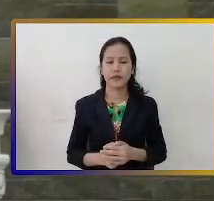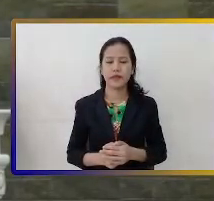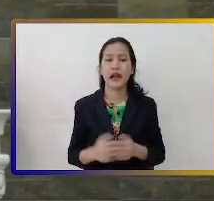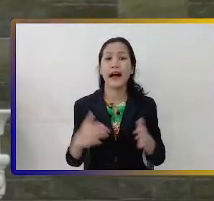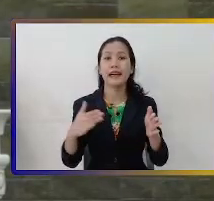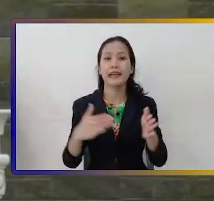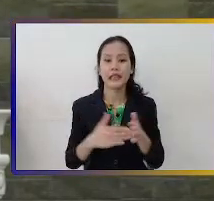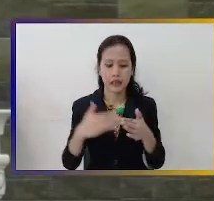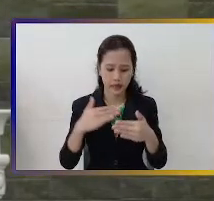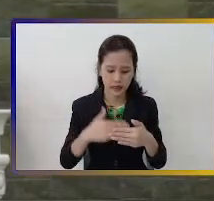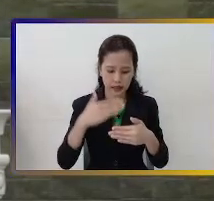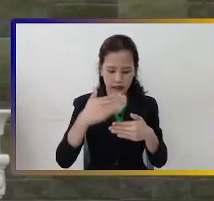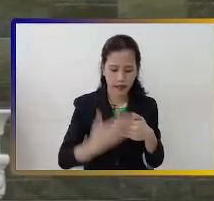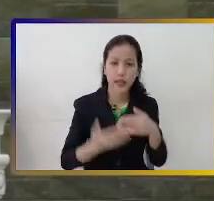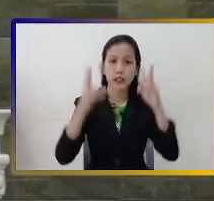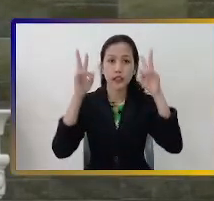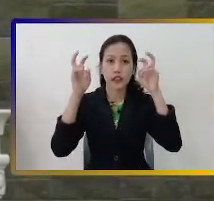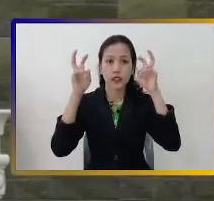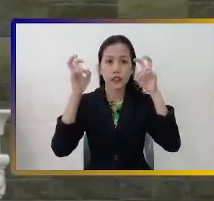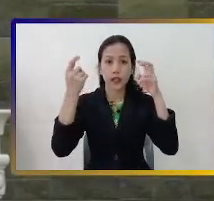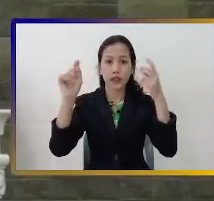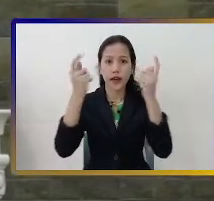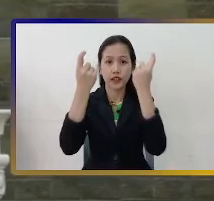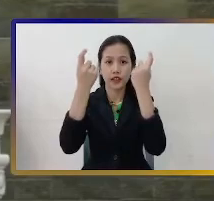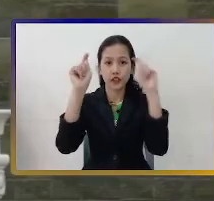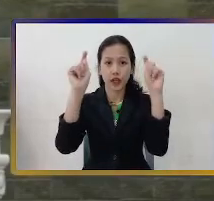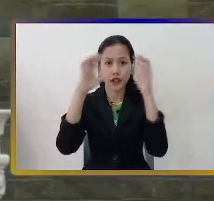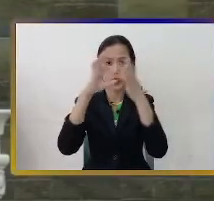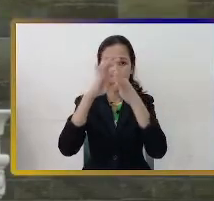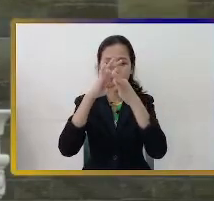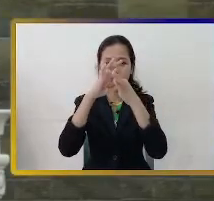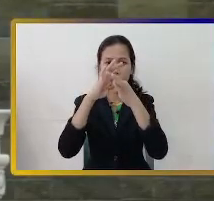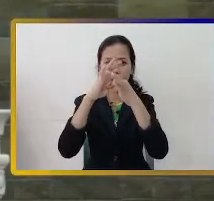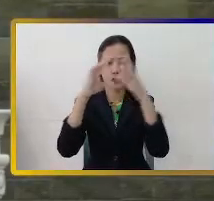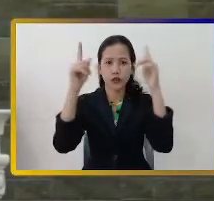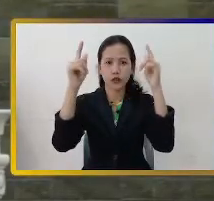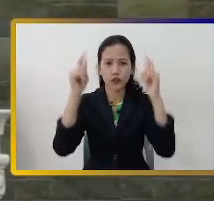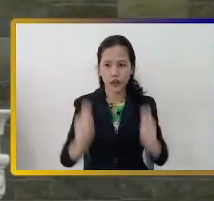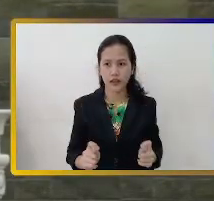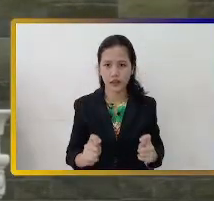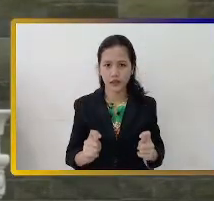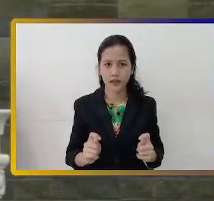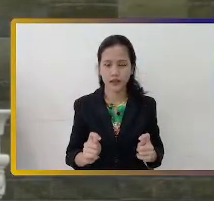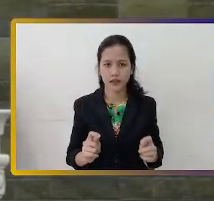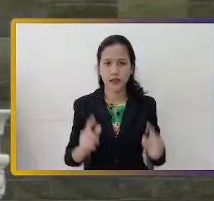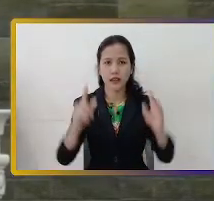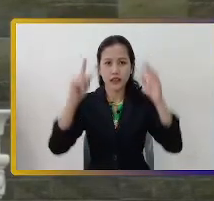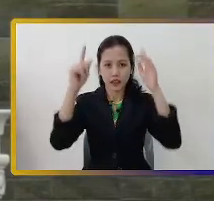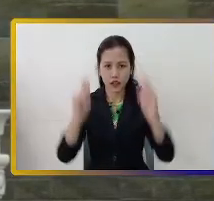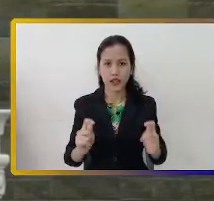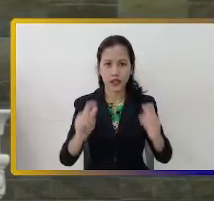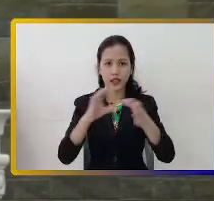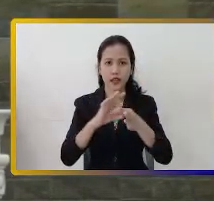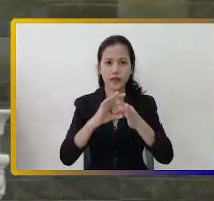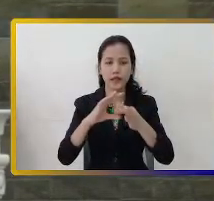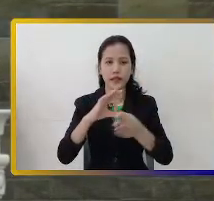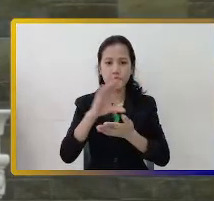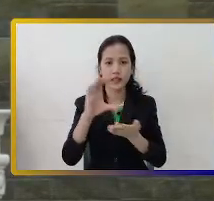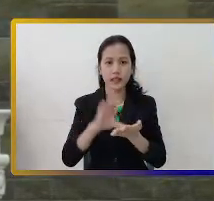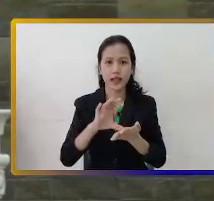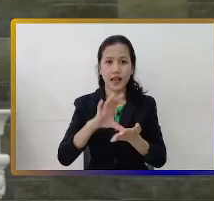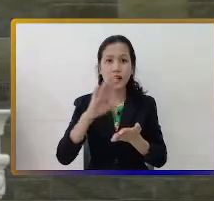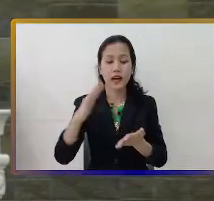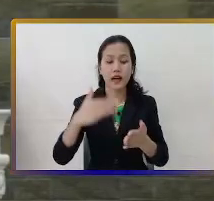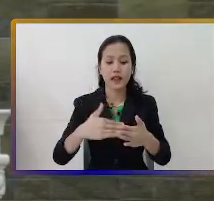na topic po dyan, after the trial of the capitals, ang sunod po na makikita po natin dyan is the trial of the